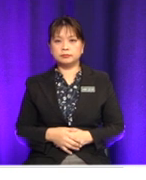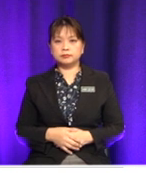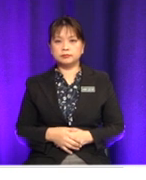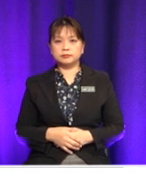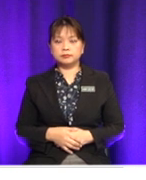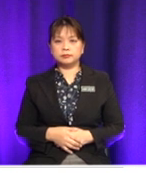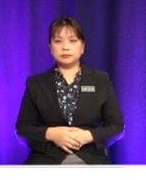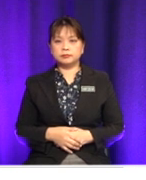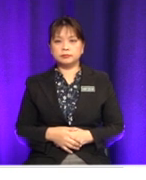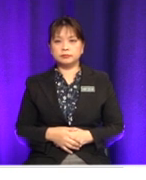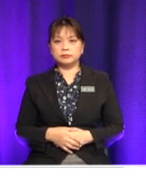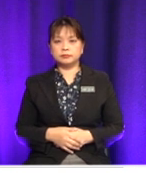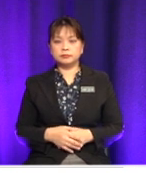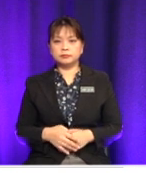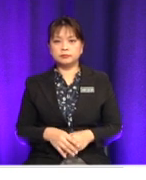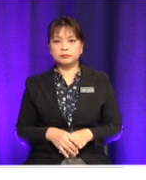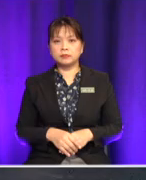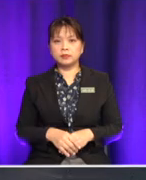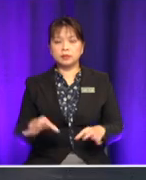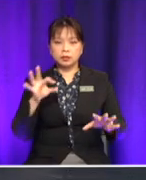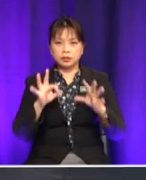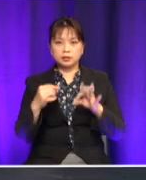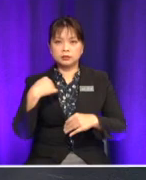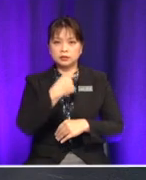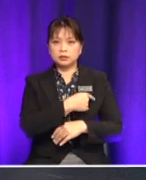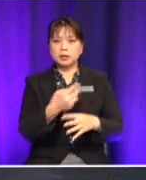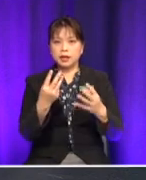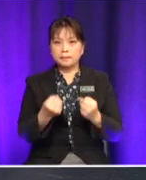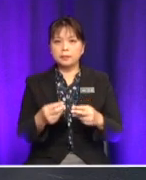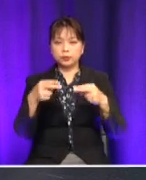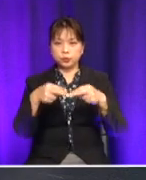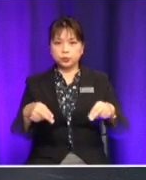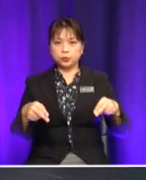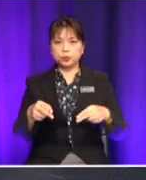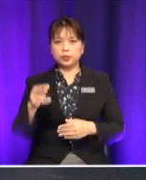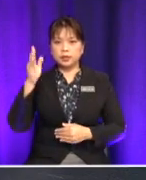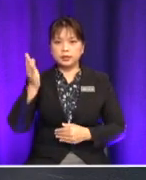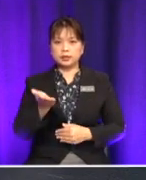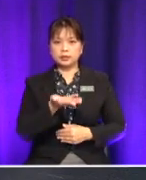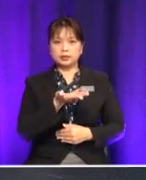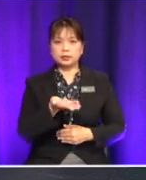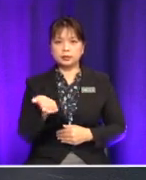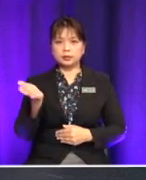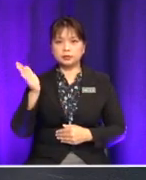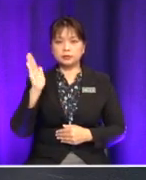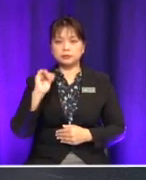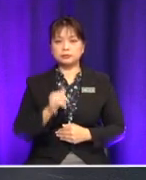Nah ada di situ tapi kalau kita tidak mengukur lengkung lengkung